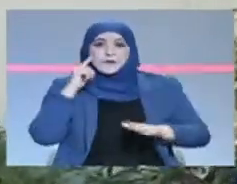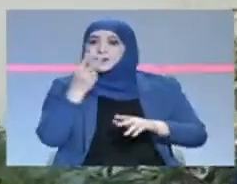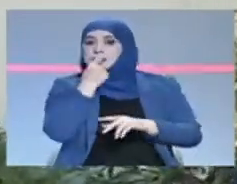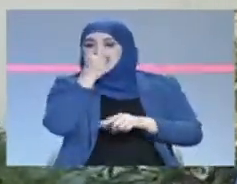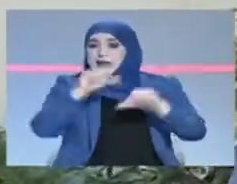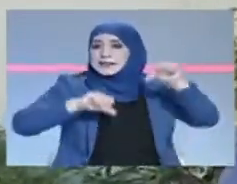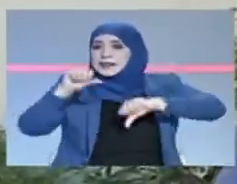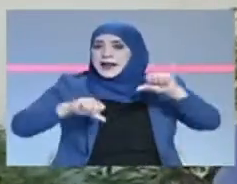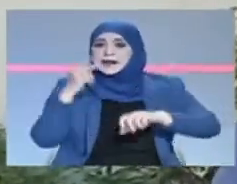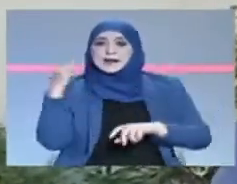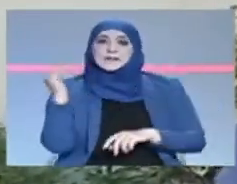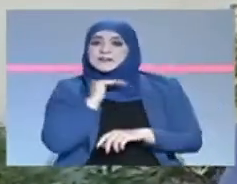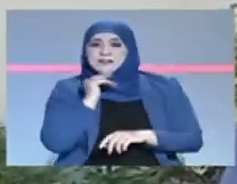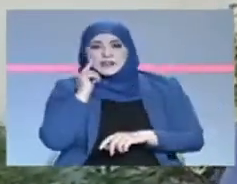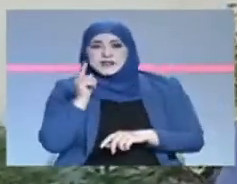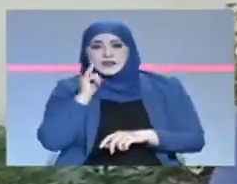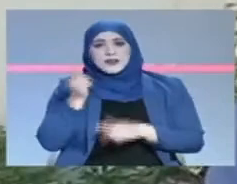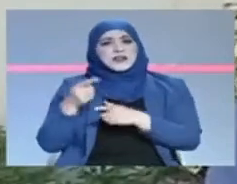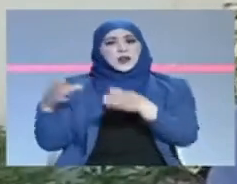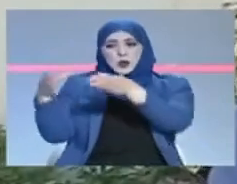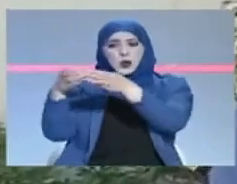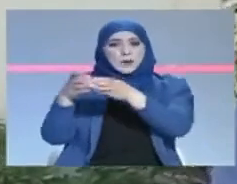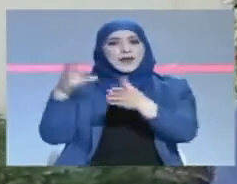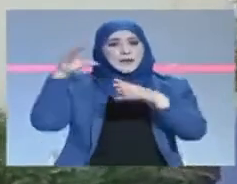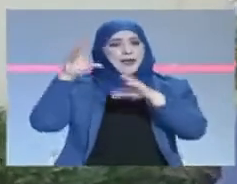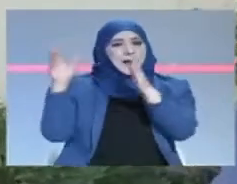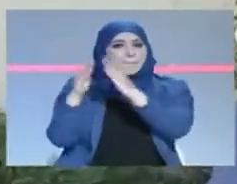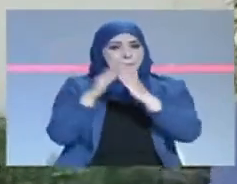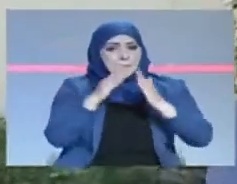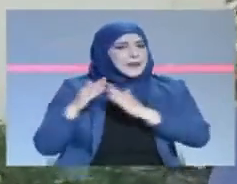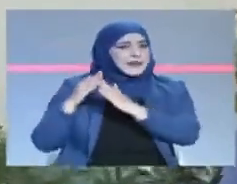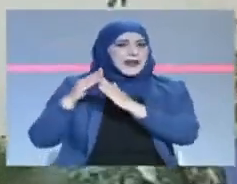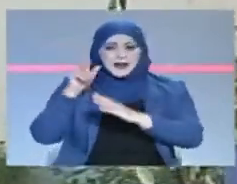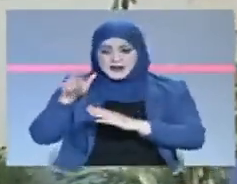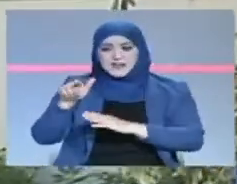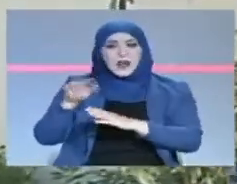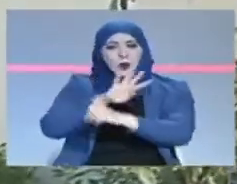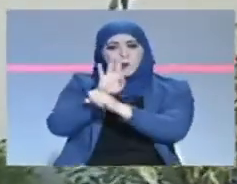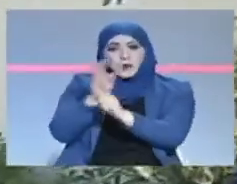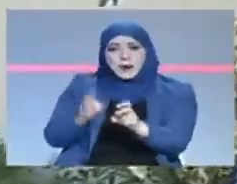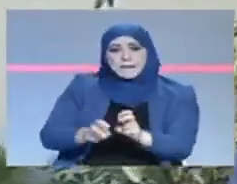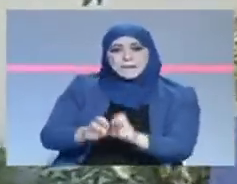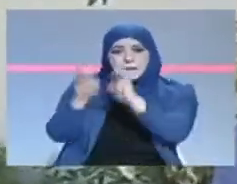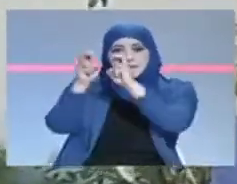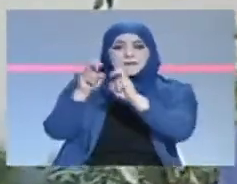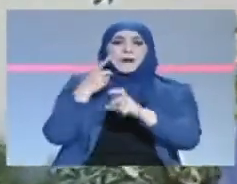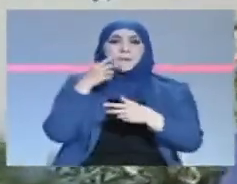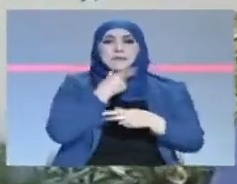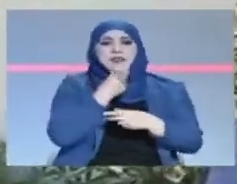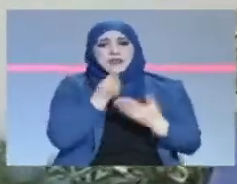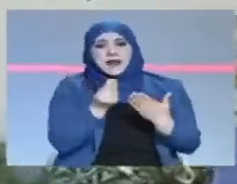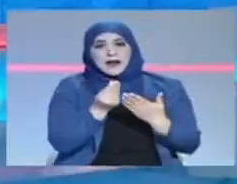في بعض العمادات أو التجمعات السكنية اللي شهدت أعداد مرتفعة، في مثلا نذكر منها